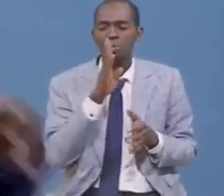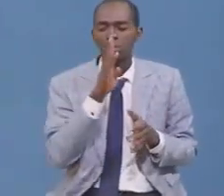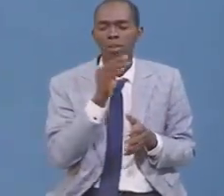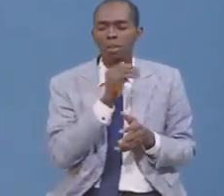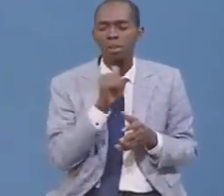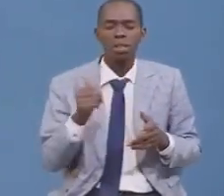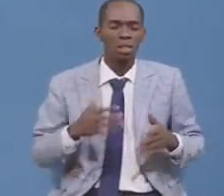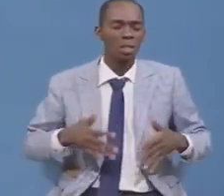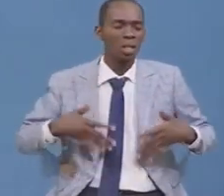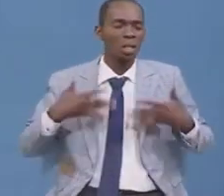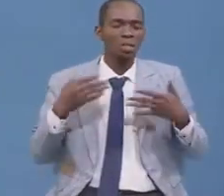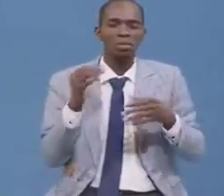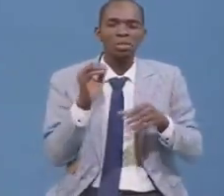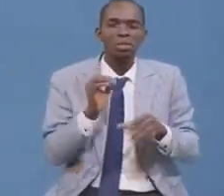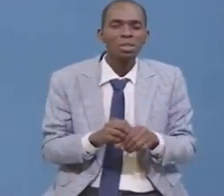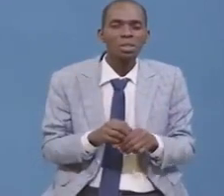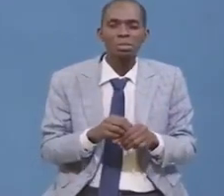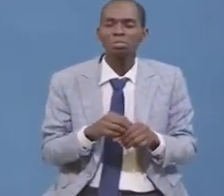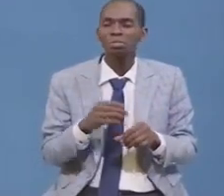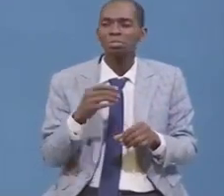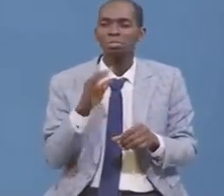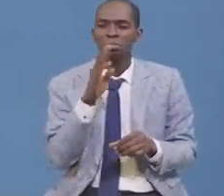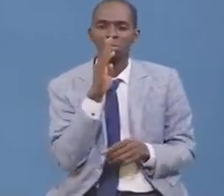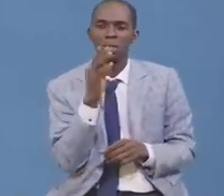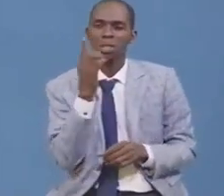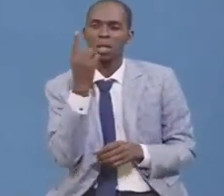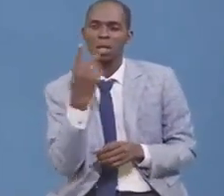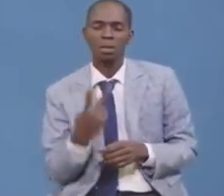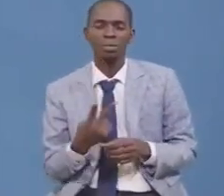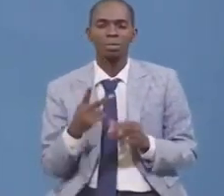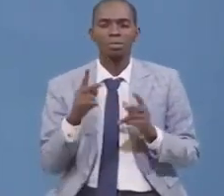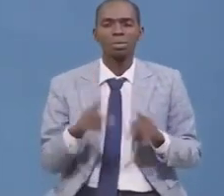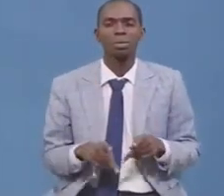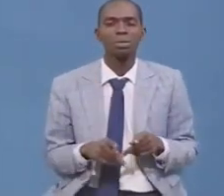ఆ విధంగా మన జీవితానికి హుందాతనం ఆపాదించబడుతుంది.